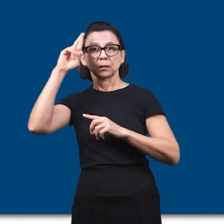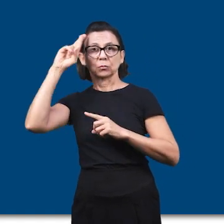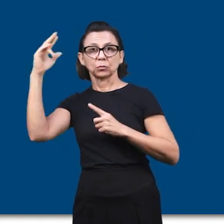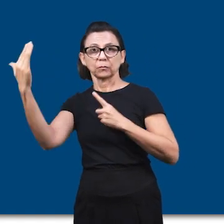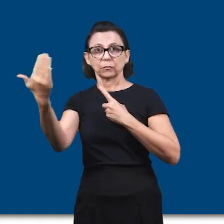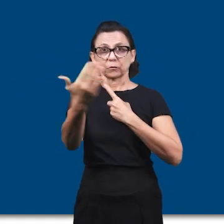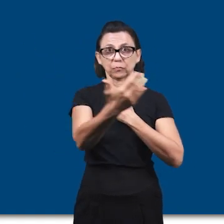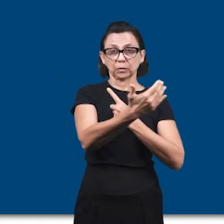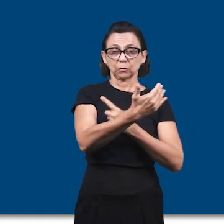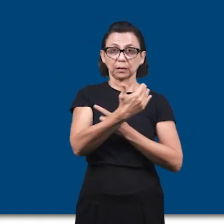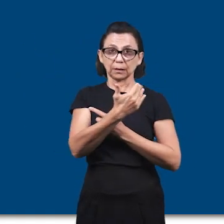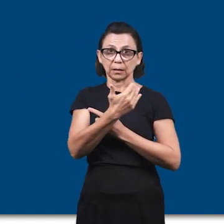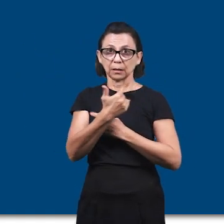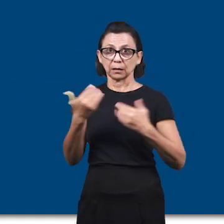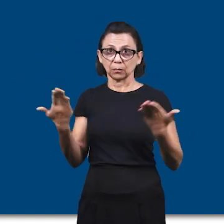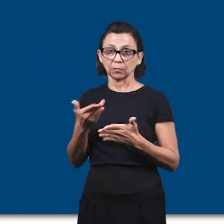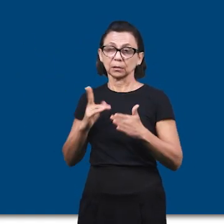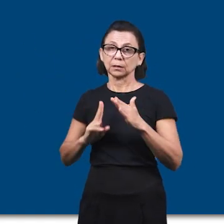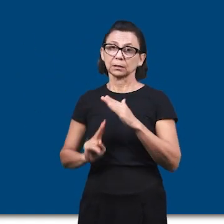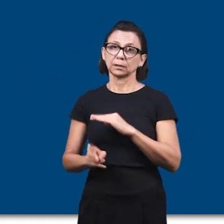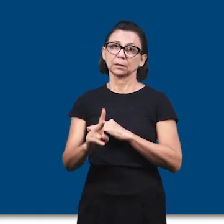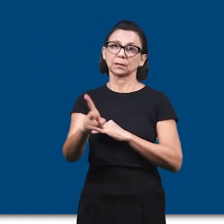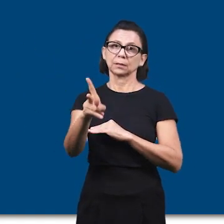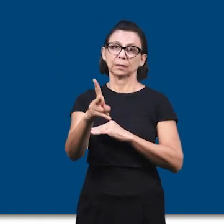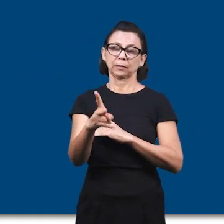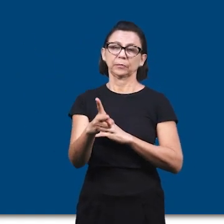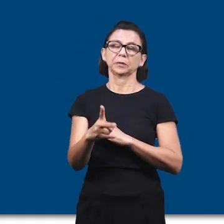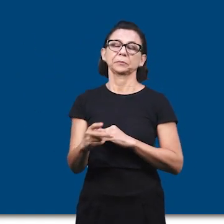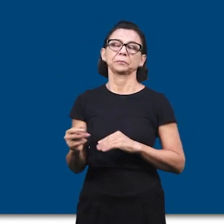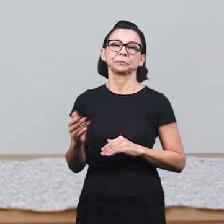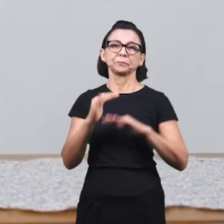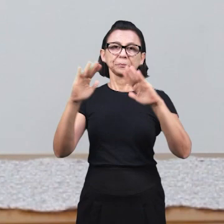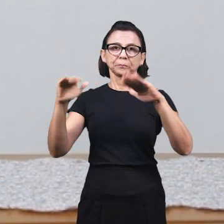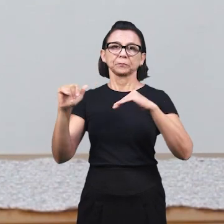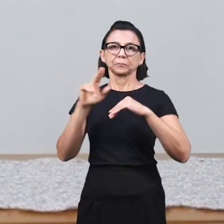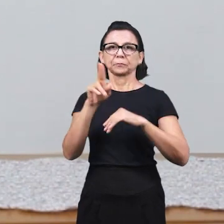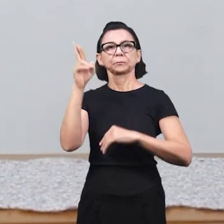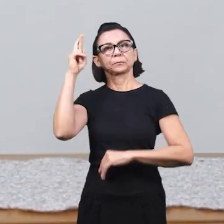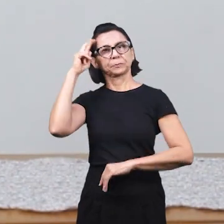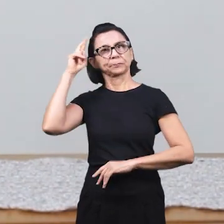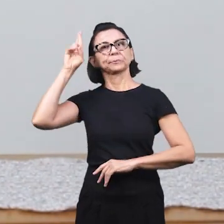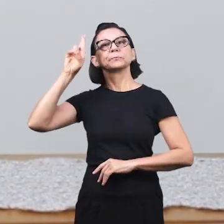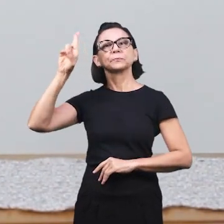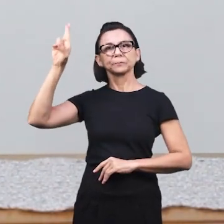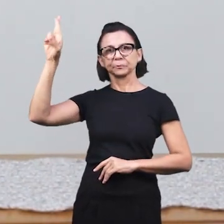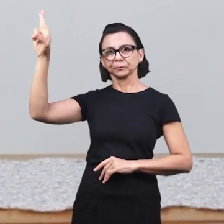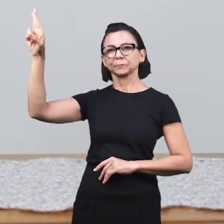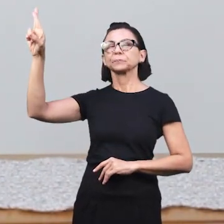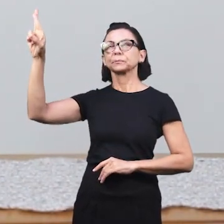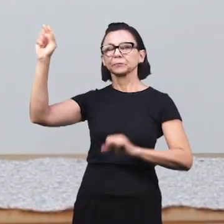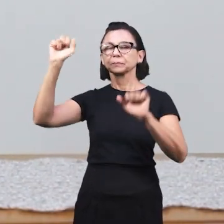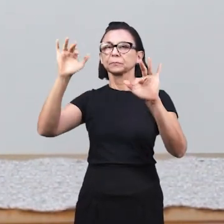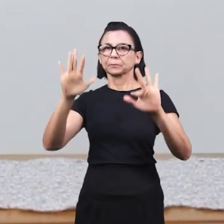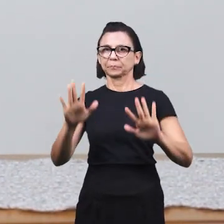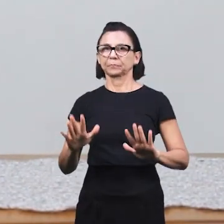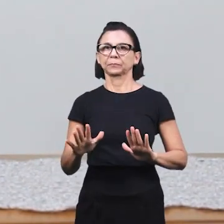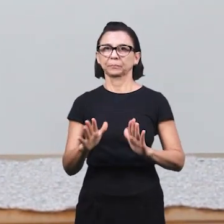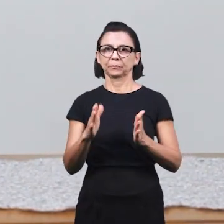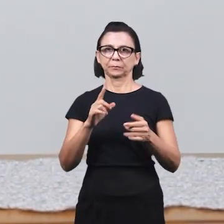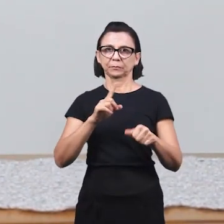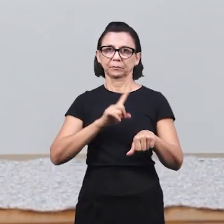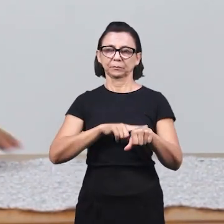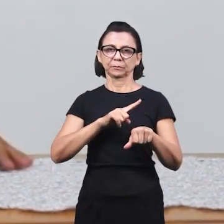твое отныне и вовек. Слава Господу! Благословено имя Господне!